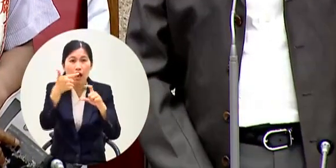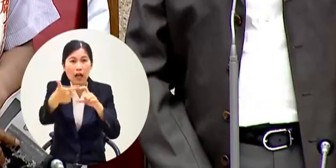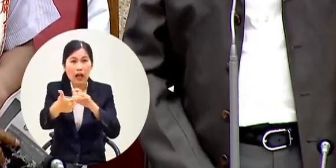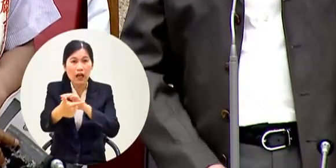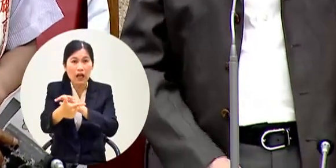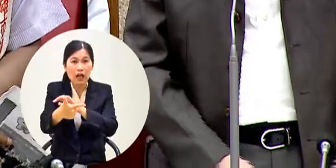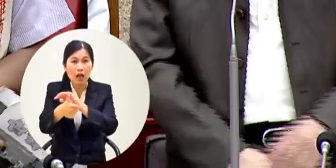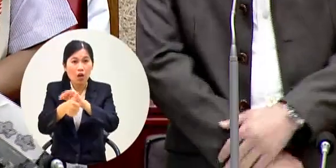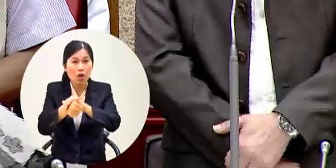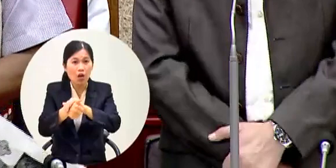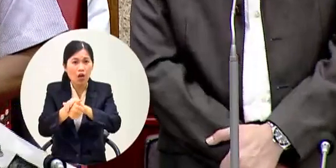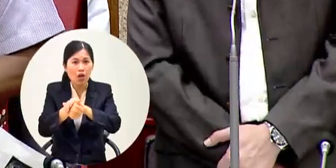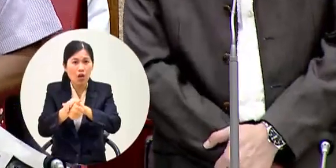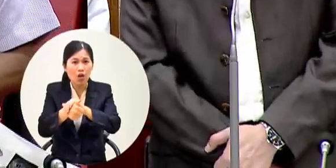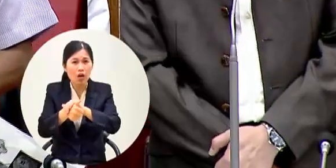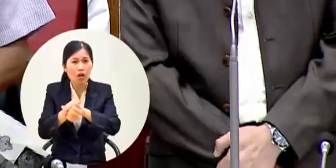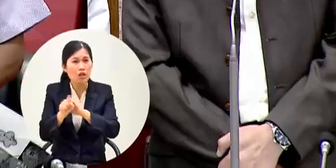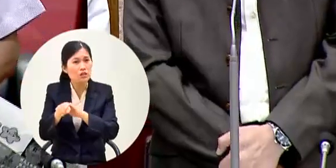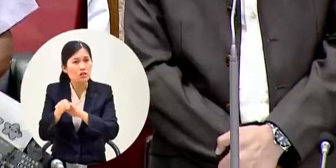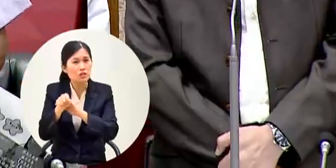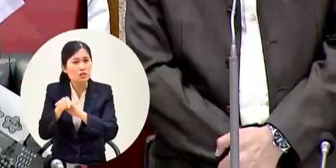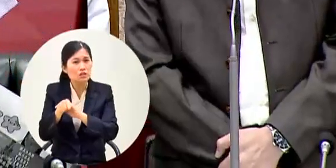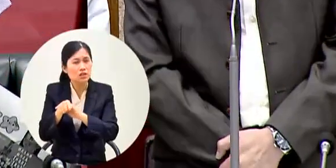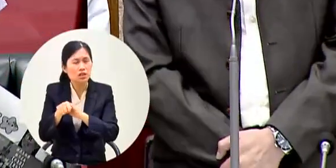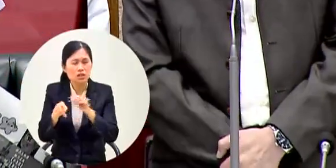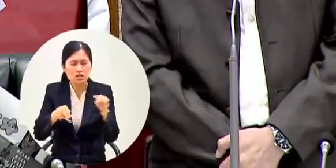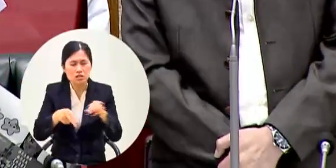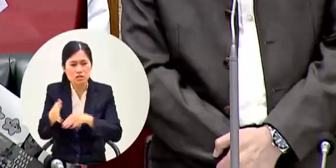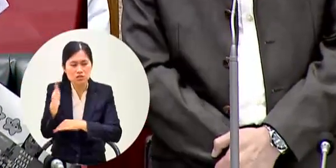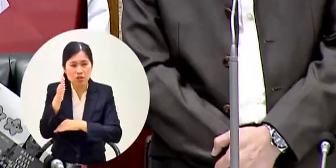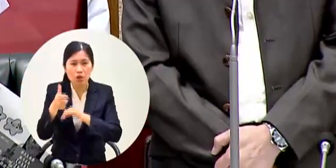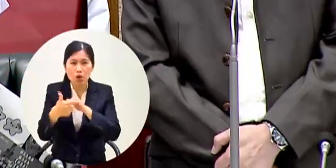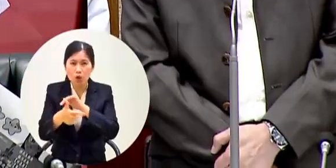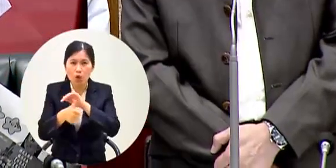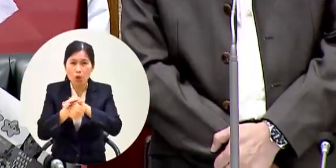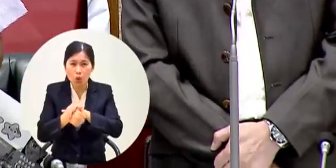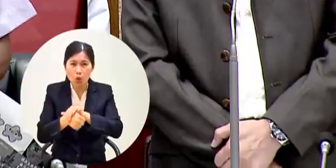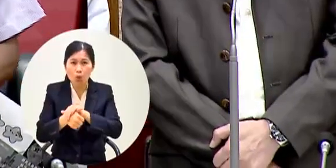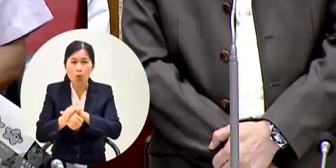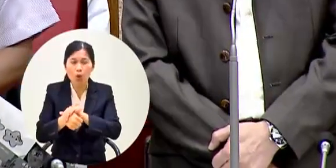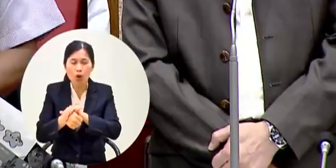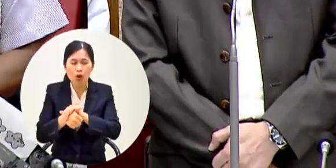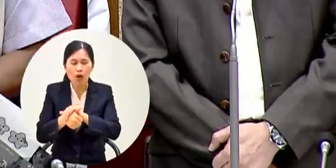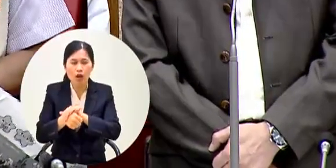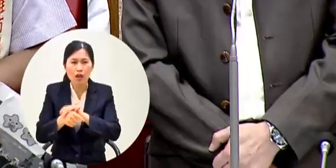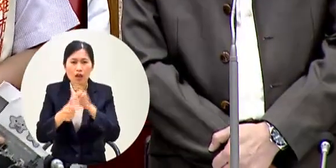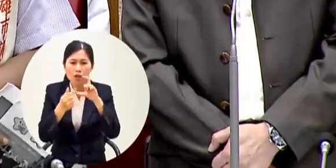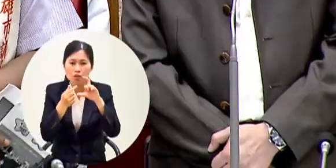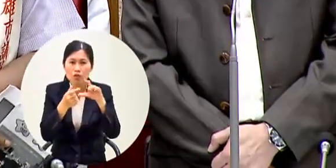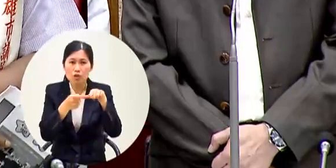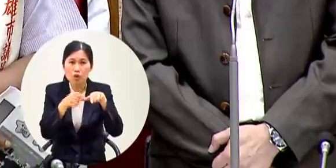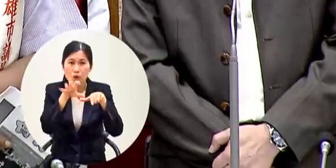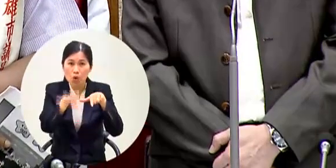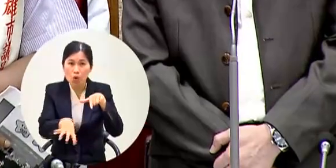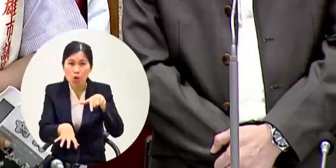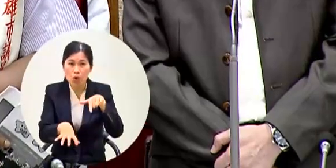它是原住民的保留地，但是它的行政区属于六龟区，